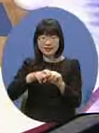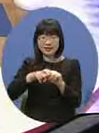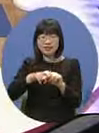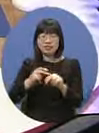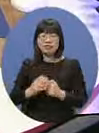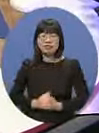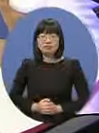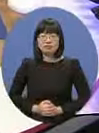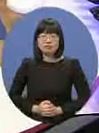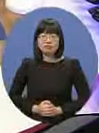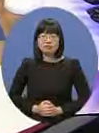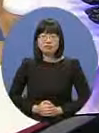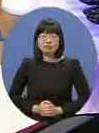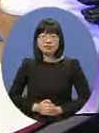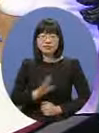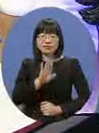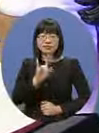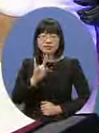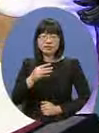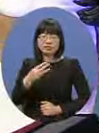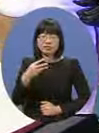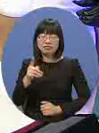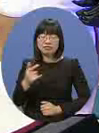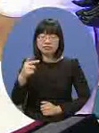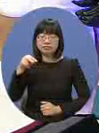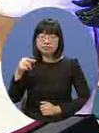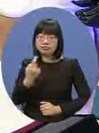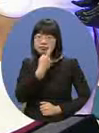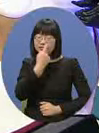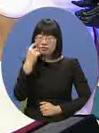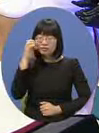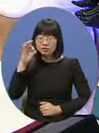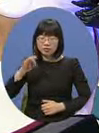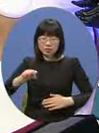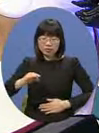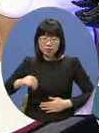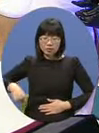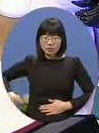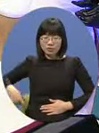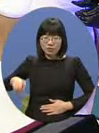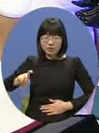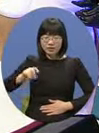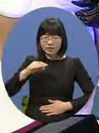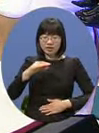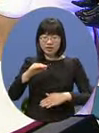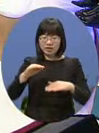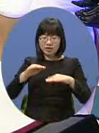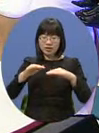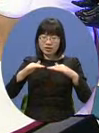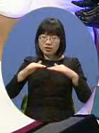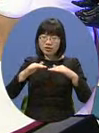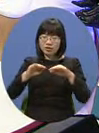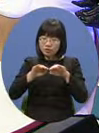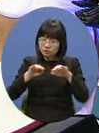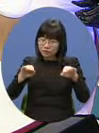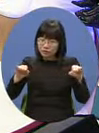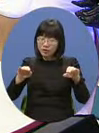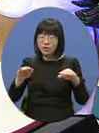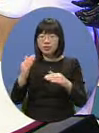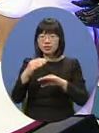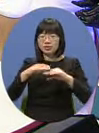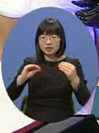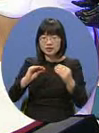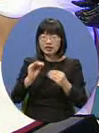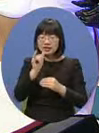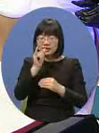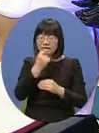이제 밸런스를 확인하는 동작인데요. 네. 이 복부와 허리에 어느 정도 균형이 있는 근력이 있는지 또 확인해 볼 수 있는